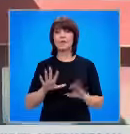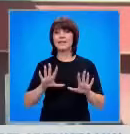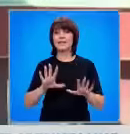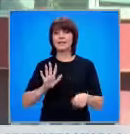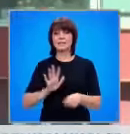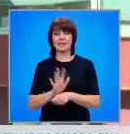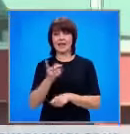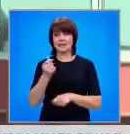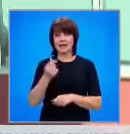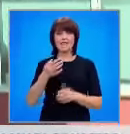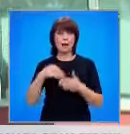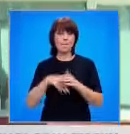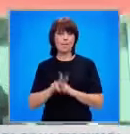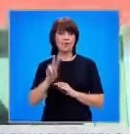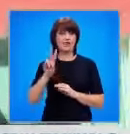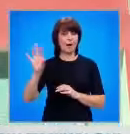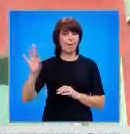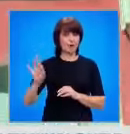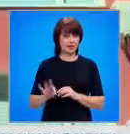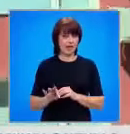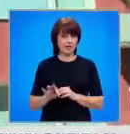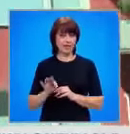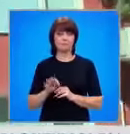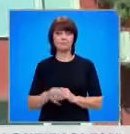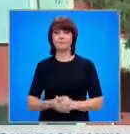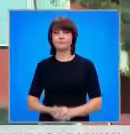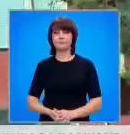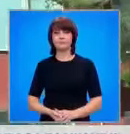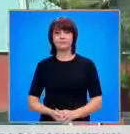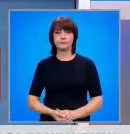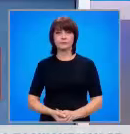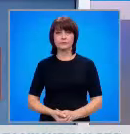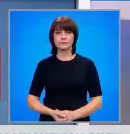или под 2% от дължимите суми за цели отоплителен сезон.